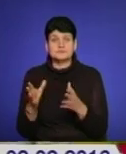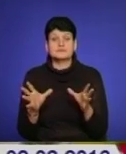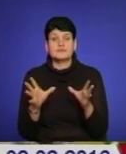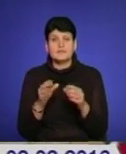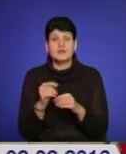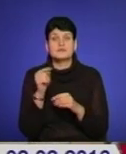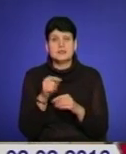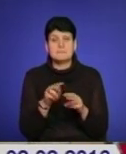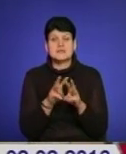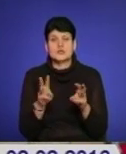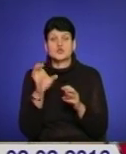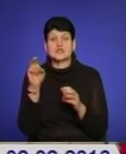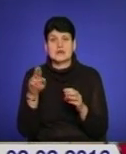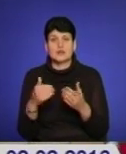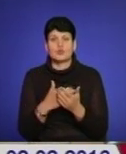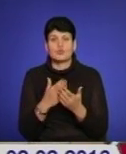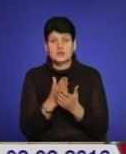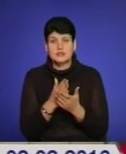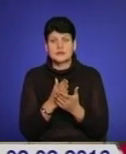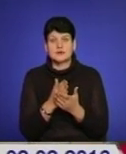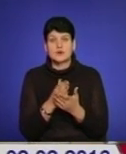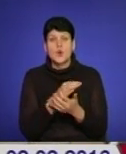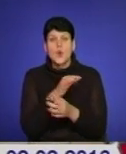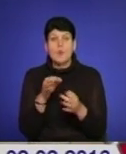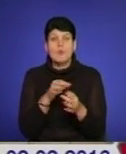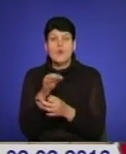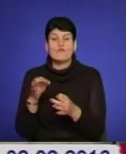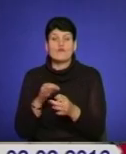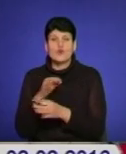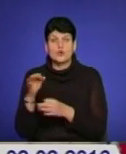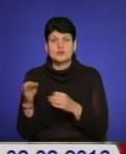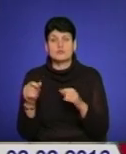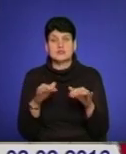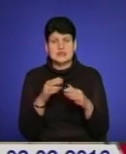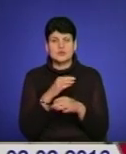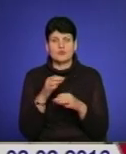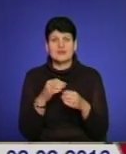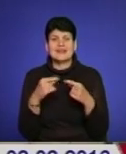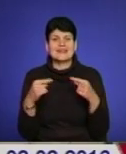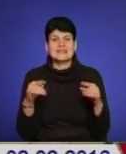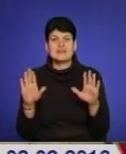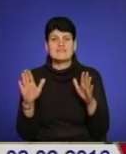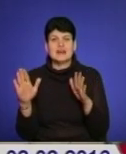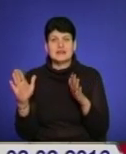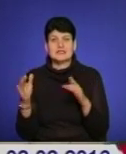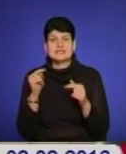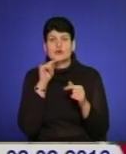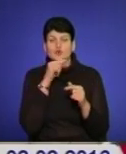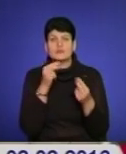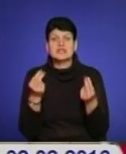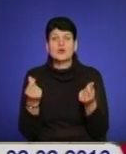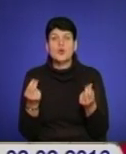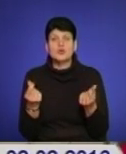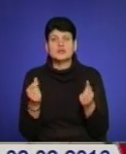з Міністерством соціальної політики, скажімо, обговорюється, чи в процесі обговорення різні варіанти щодо цих зекономлених коштів.